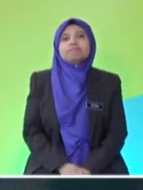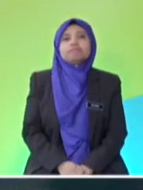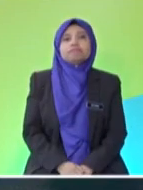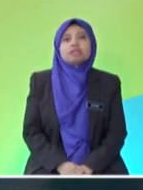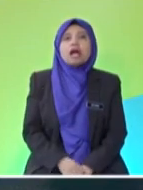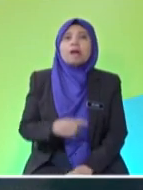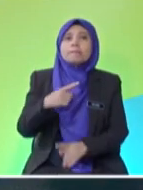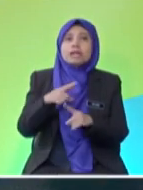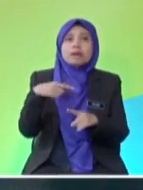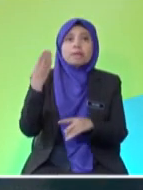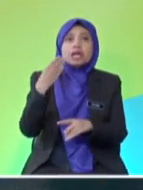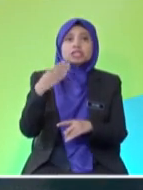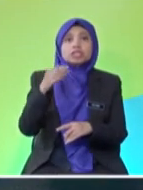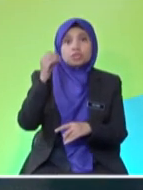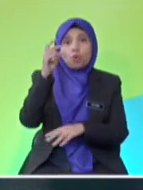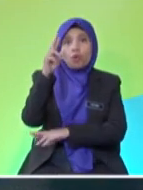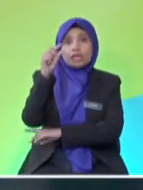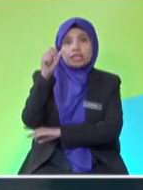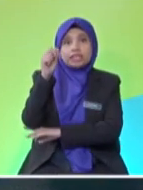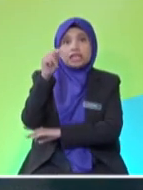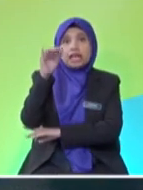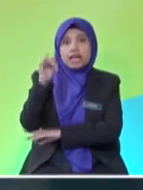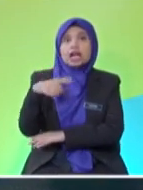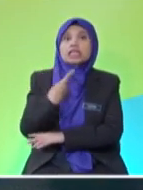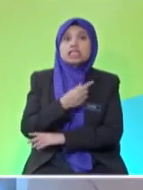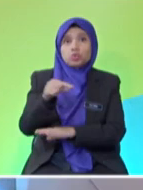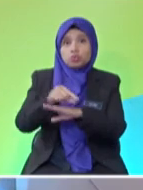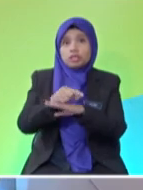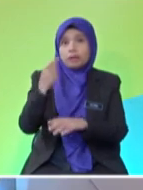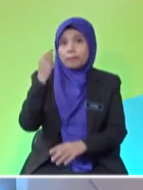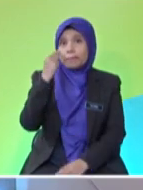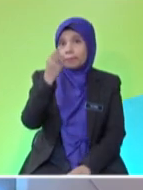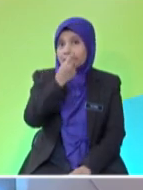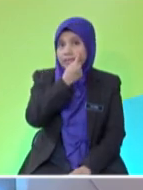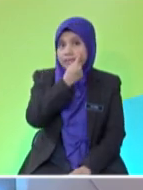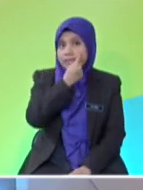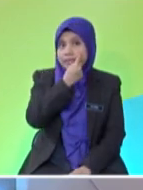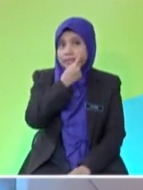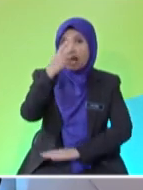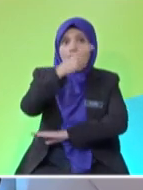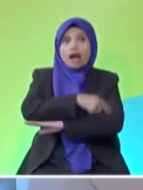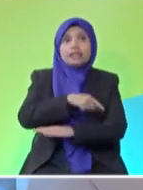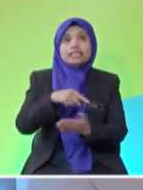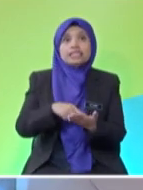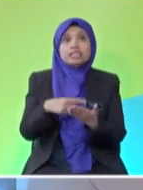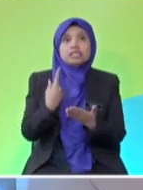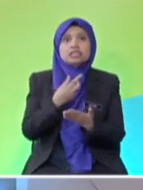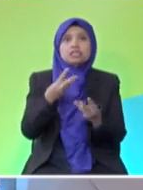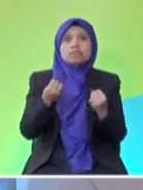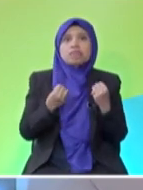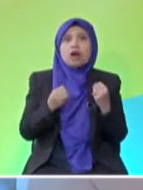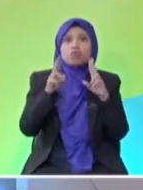gunakan adalah jadi pada hari ini kita tidak uji yang